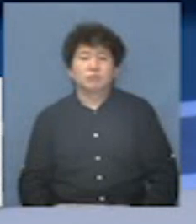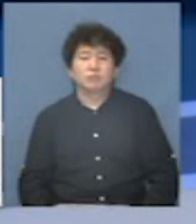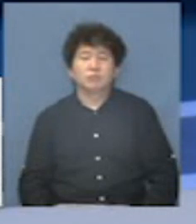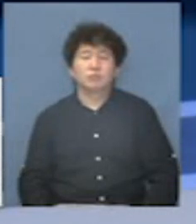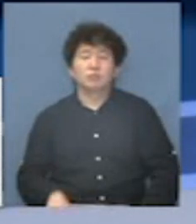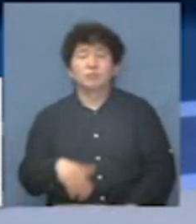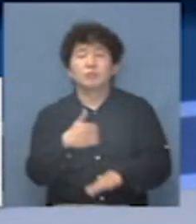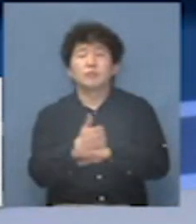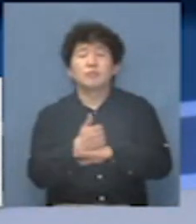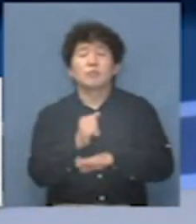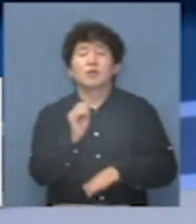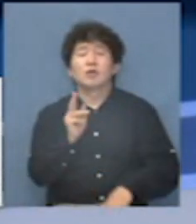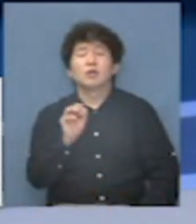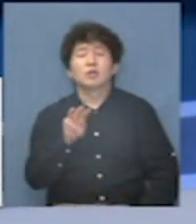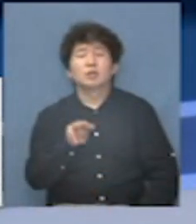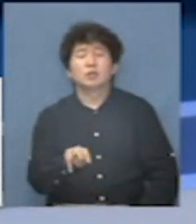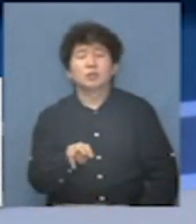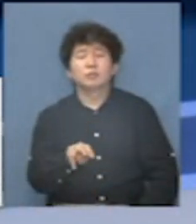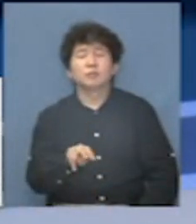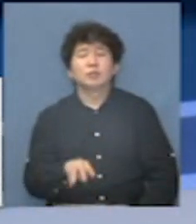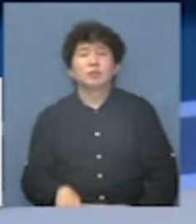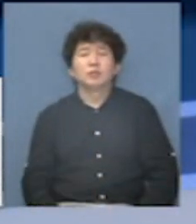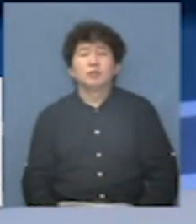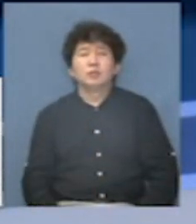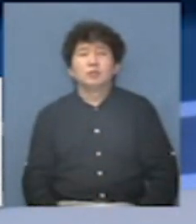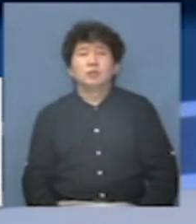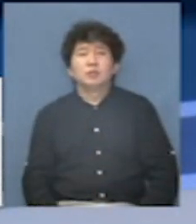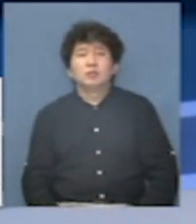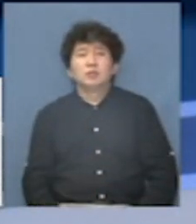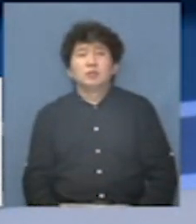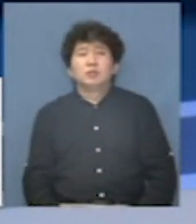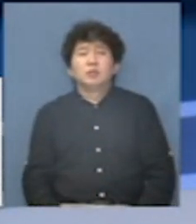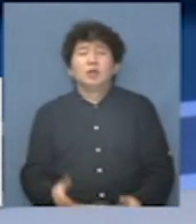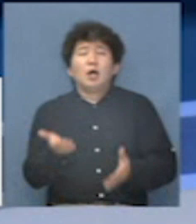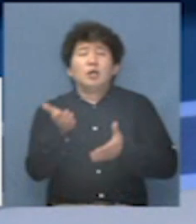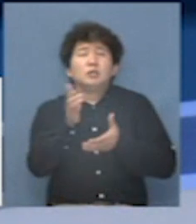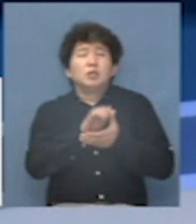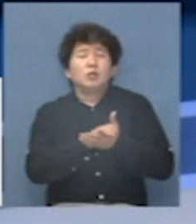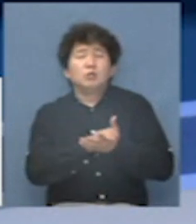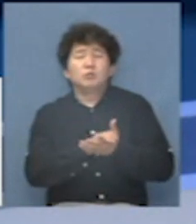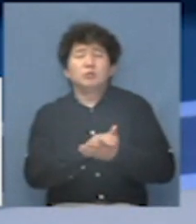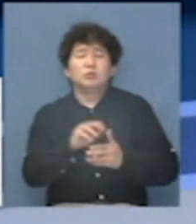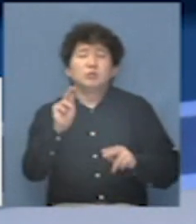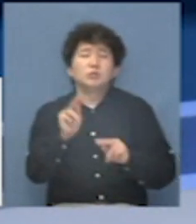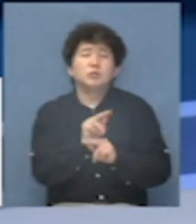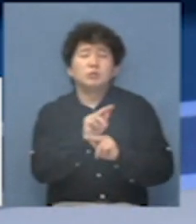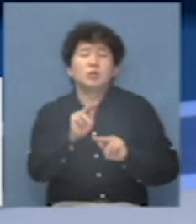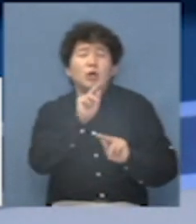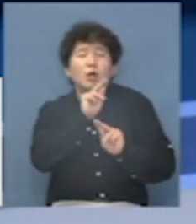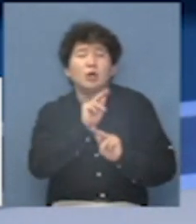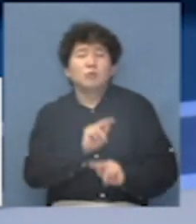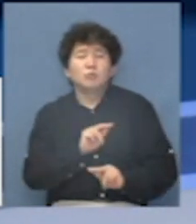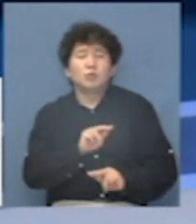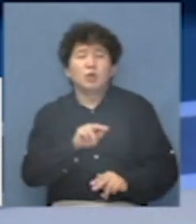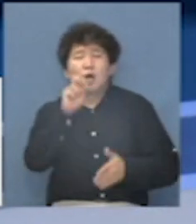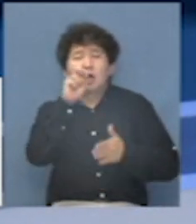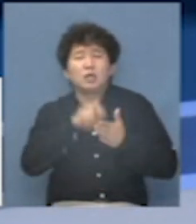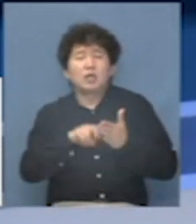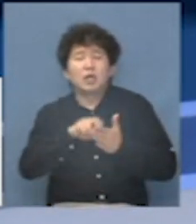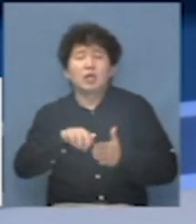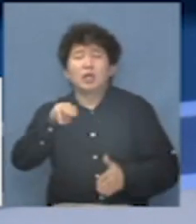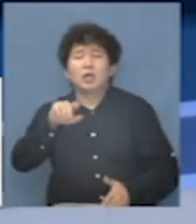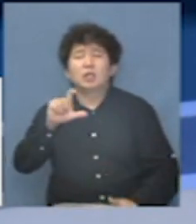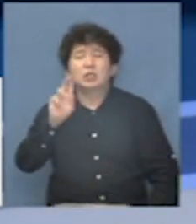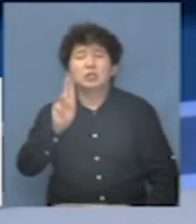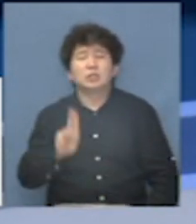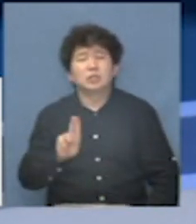Аким Восточно-Казахстанской области Ермек Кошербаев ознакомился с ходом ремонтных работ на Ридерской ТЭЦ. В этом году